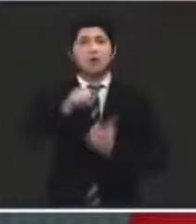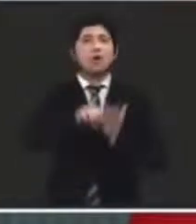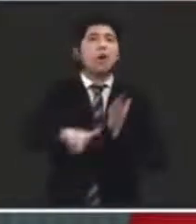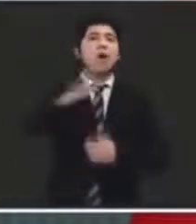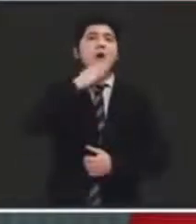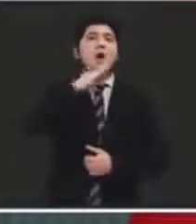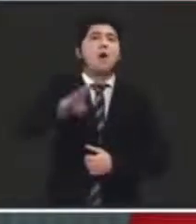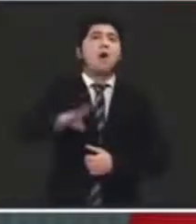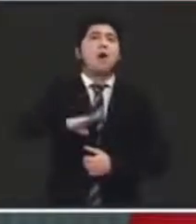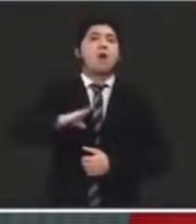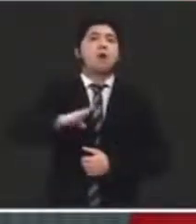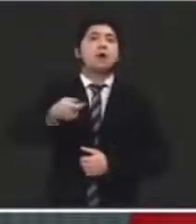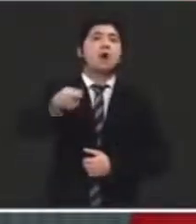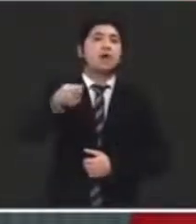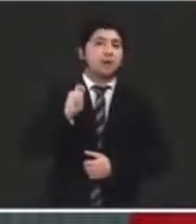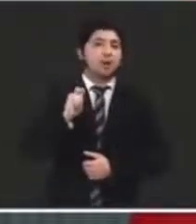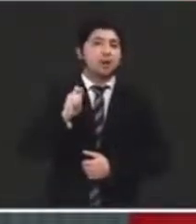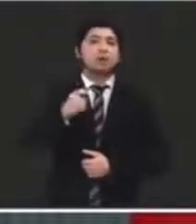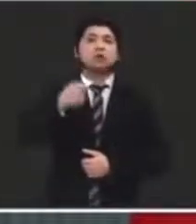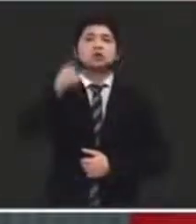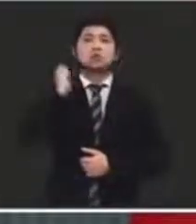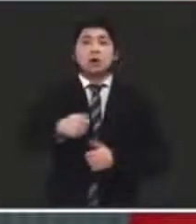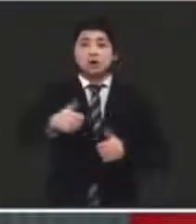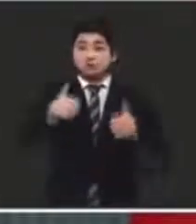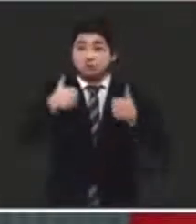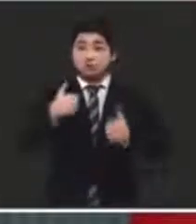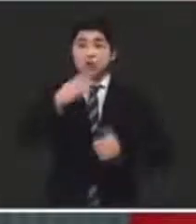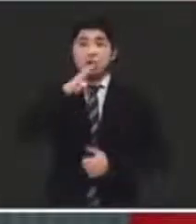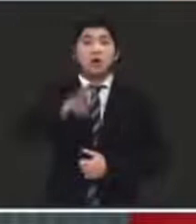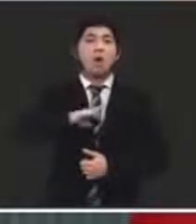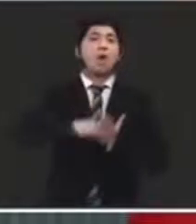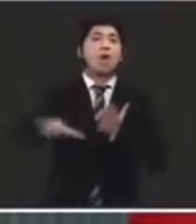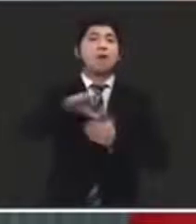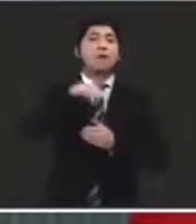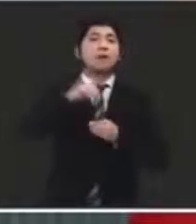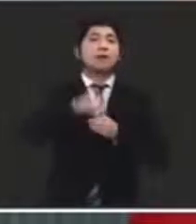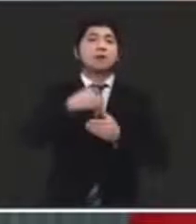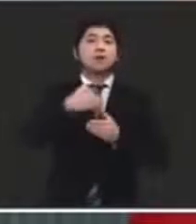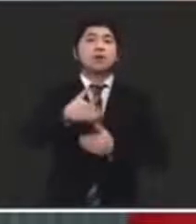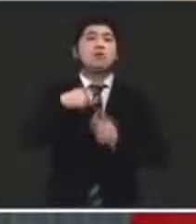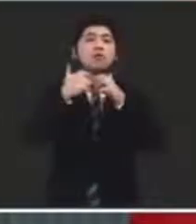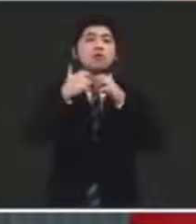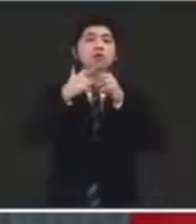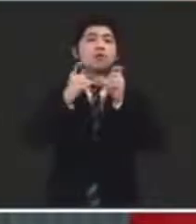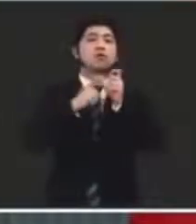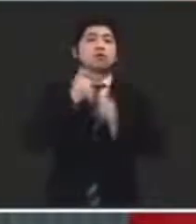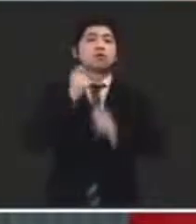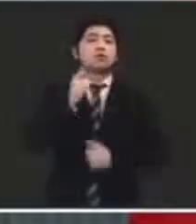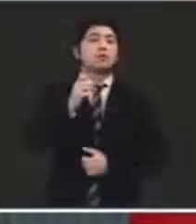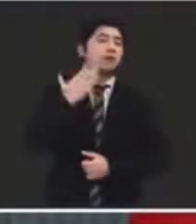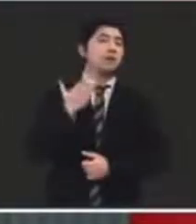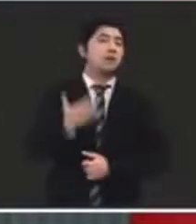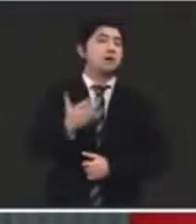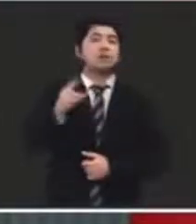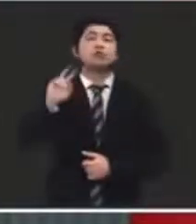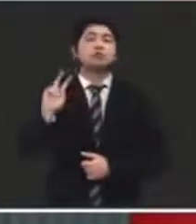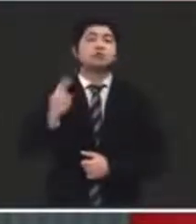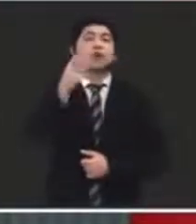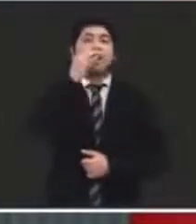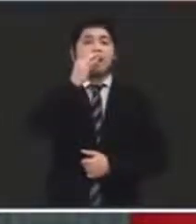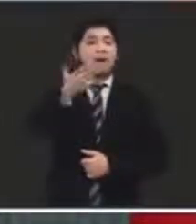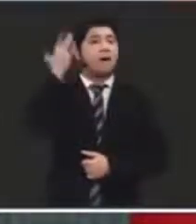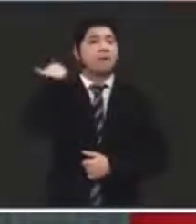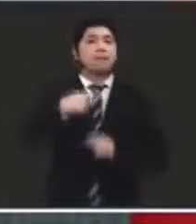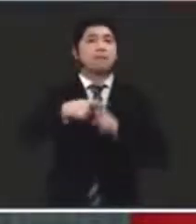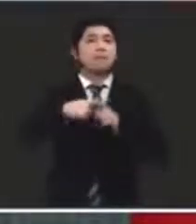öğrencimiz kredi şartları tutan her öğrencimiz burs alabilmektedir müjdesini daha önce